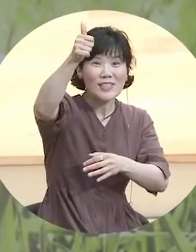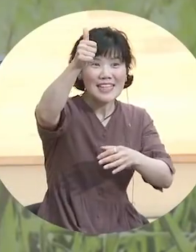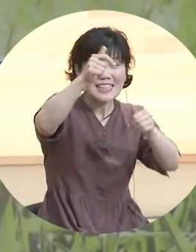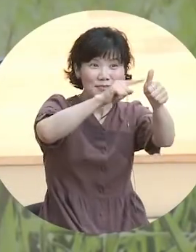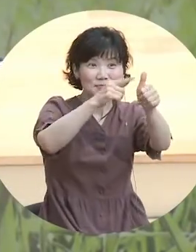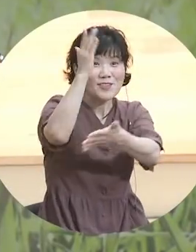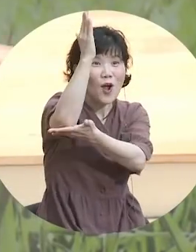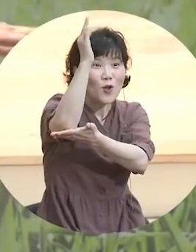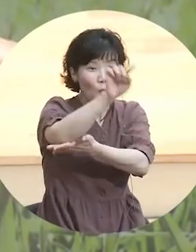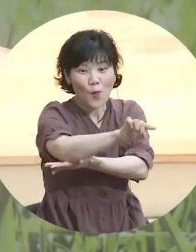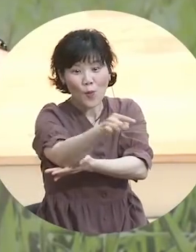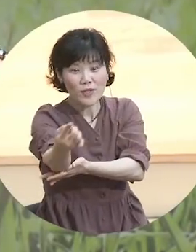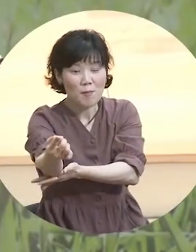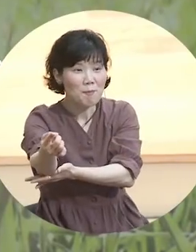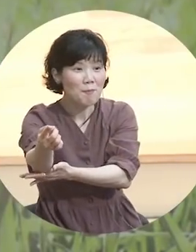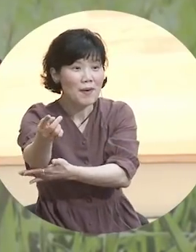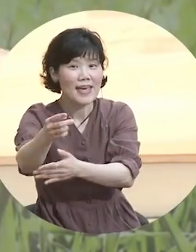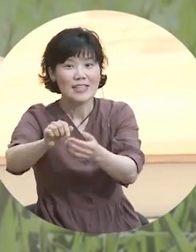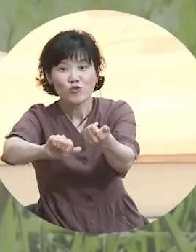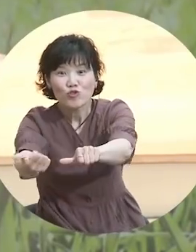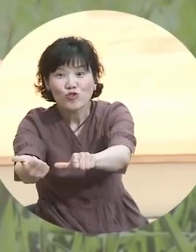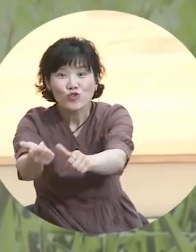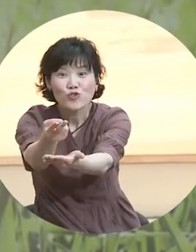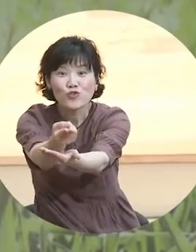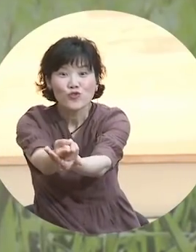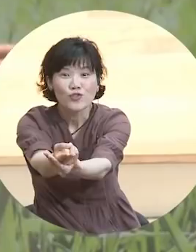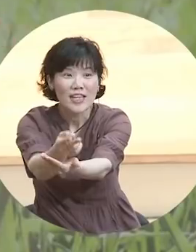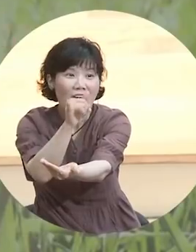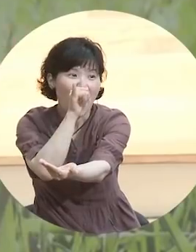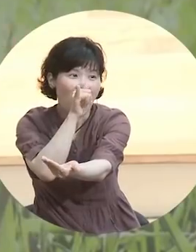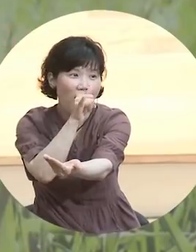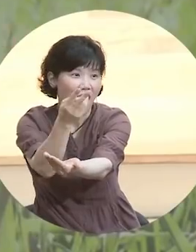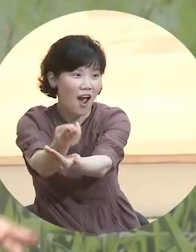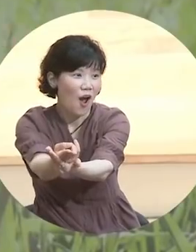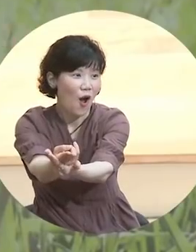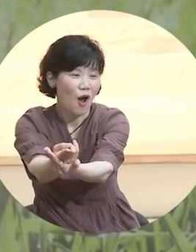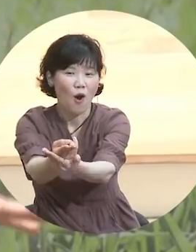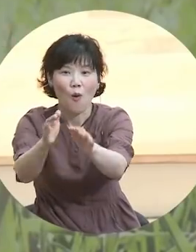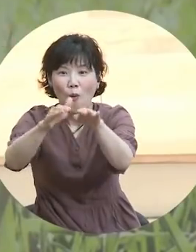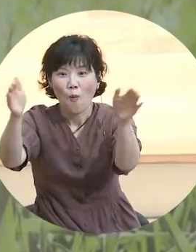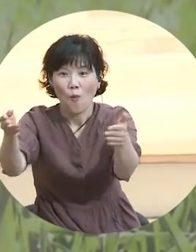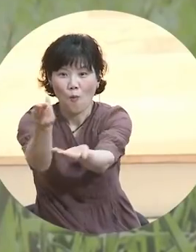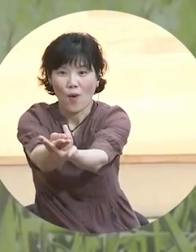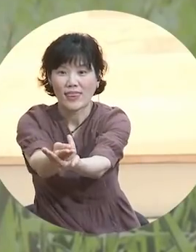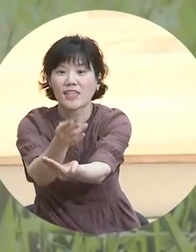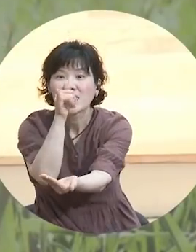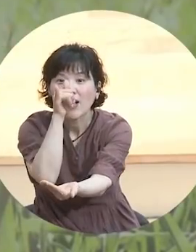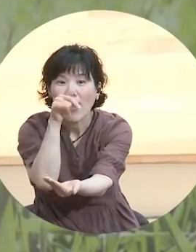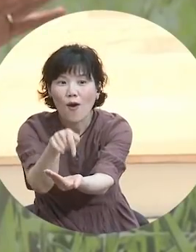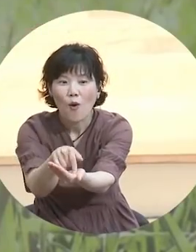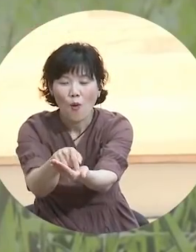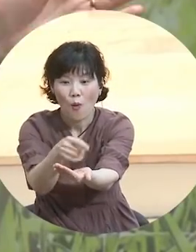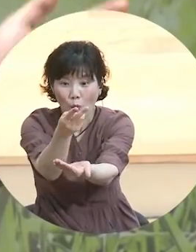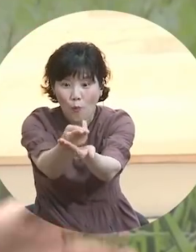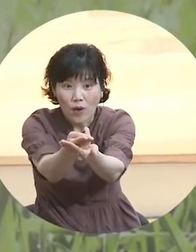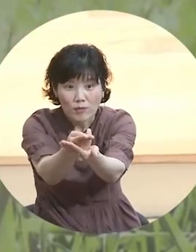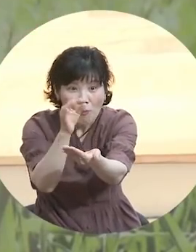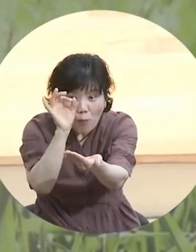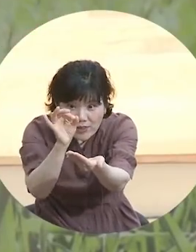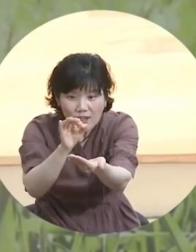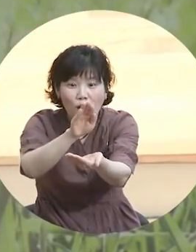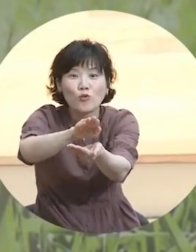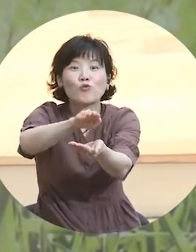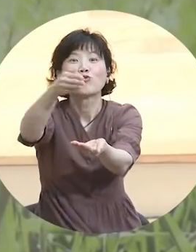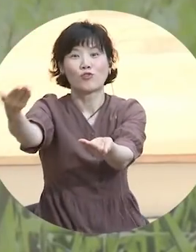옆에 관이 놓여져 있는데, 관을 직접 갖다 놓고 하는데 관이 놓여져 있는데 오우야, 관 뚜껑이 열려